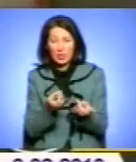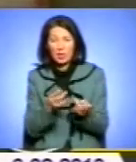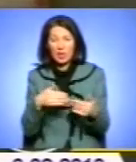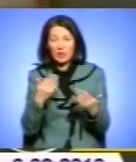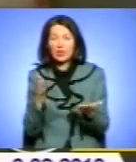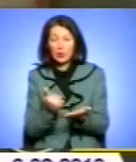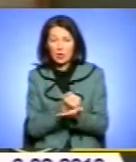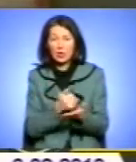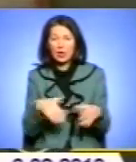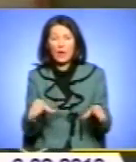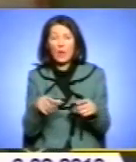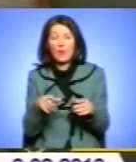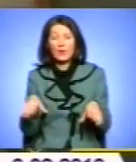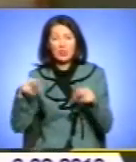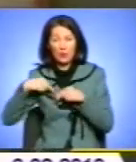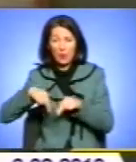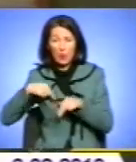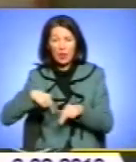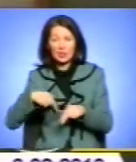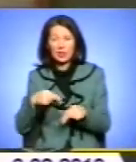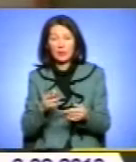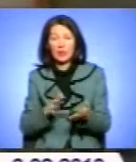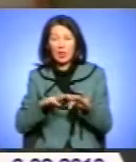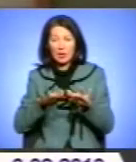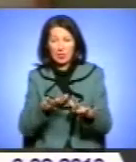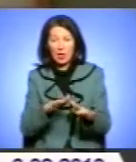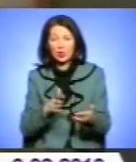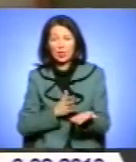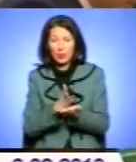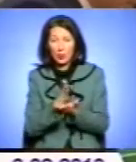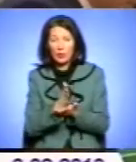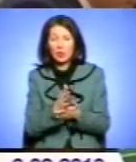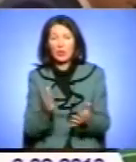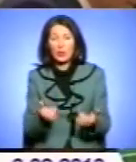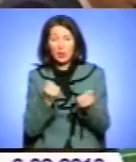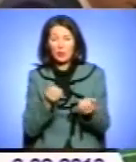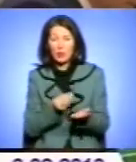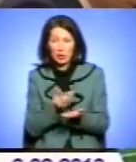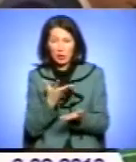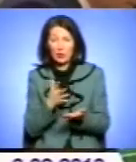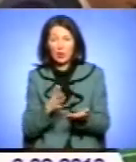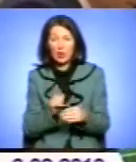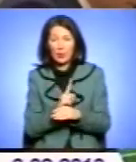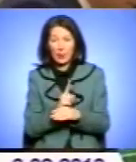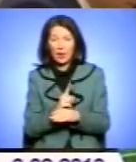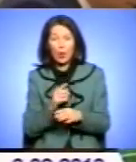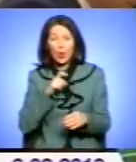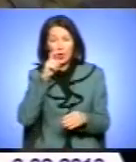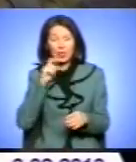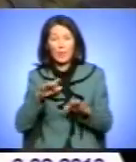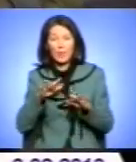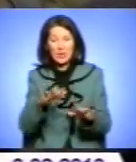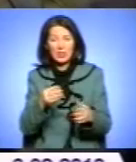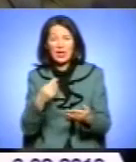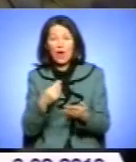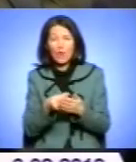відзначити заходи, що спрямовані на підтримку цінової стабільності в країні. Місія Міжнародного валютного фонду, яка працює в Києві